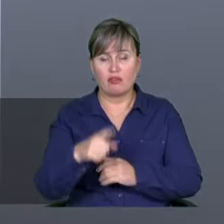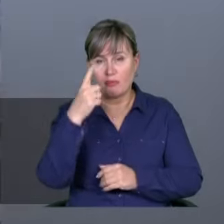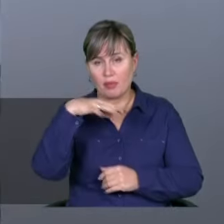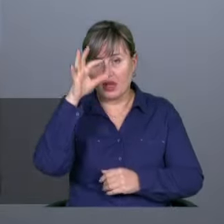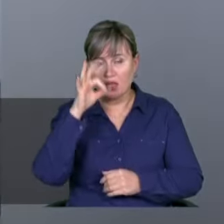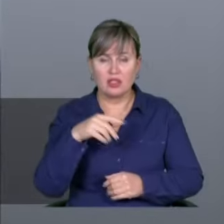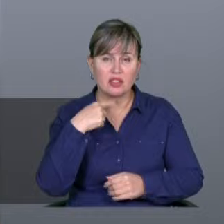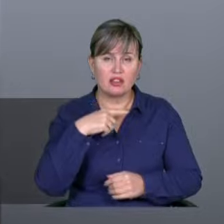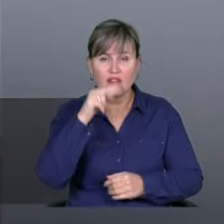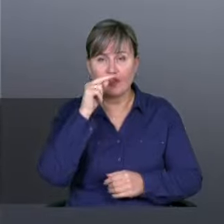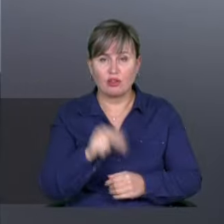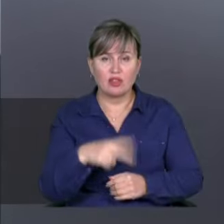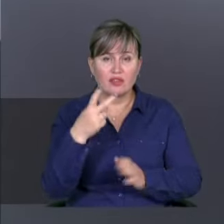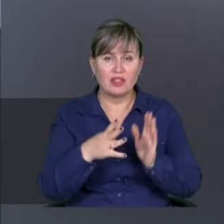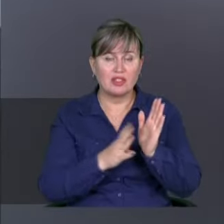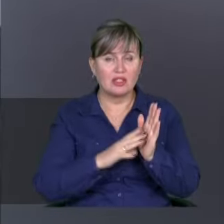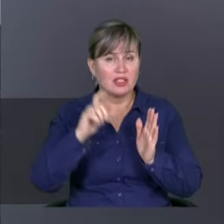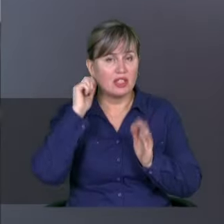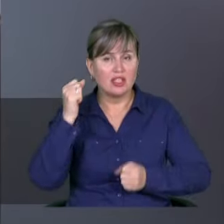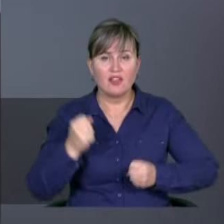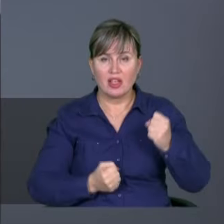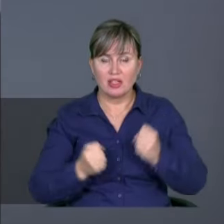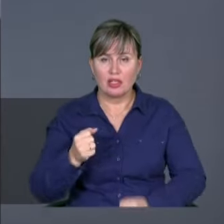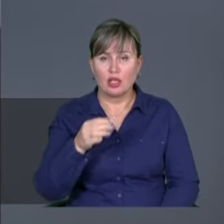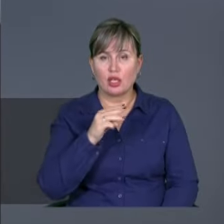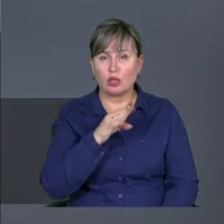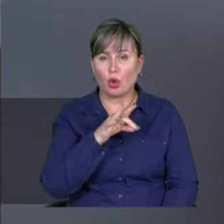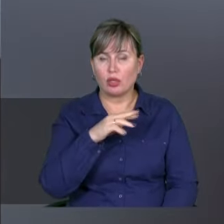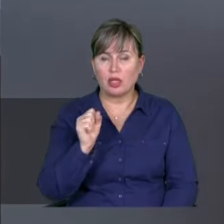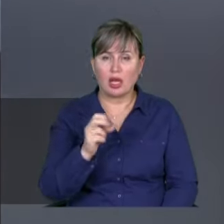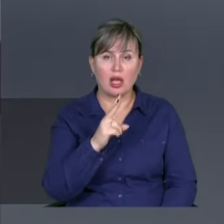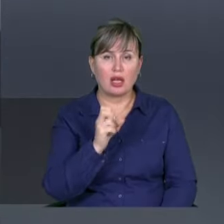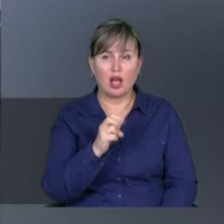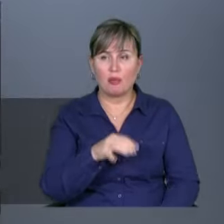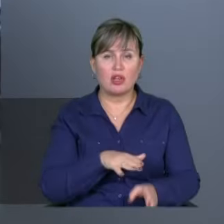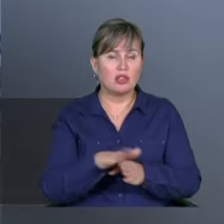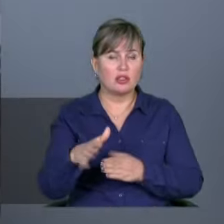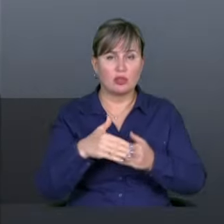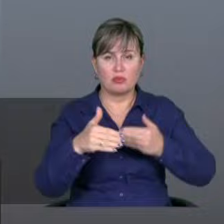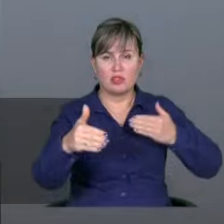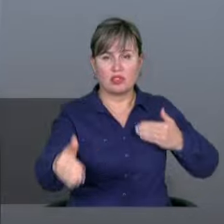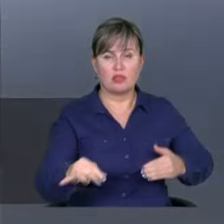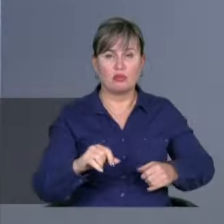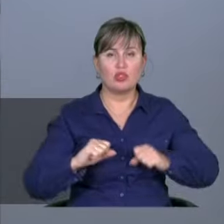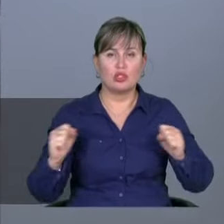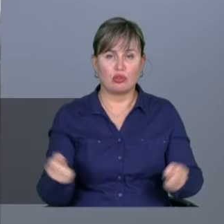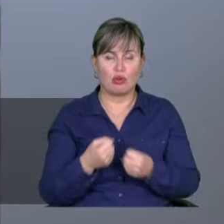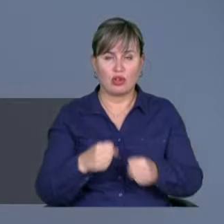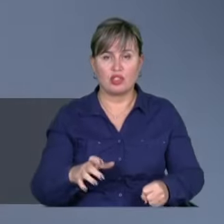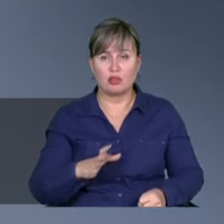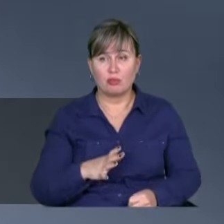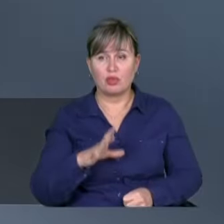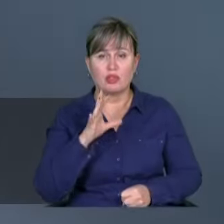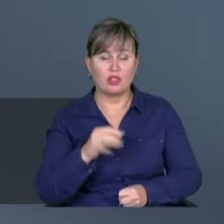полиции, виновник аварии – 29-летний водитель автомобиля Toyota Camry. Он не соблюдал дистанцию и превысил скоростной режим. В